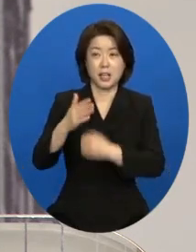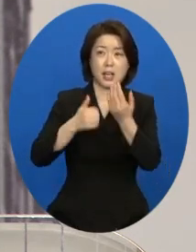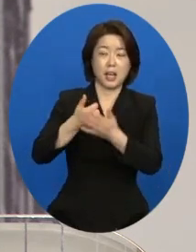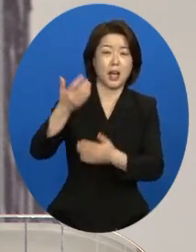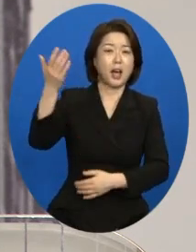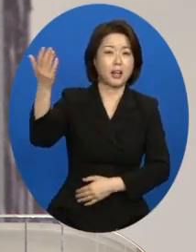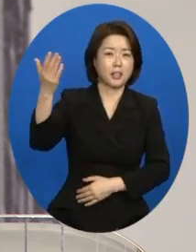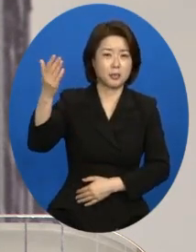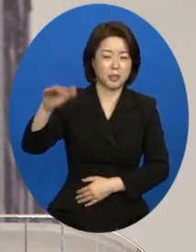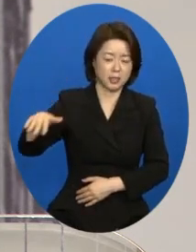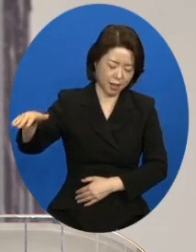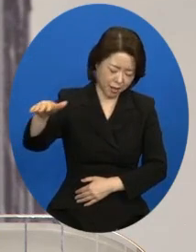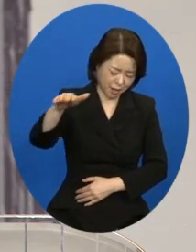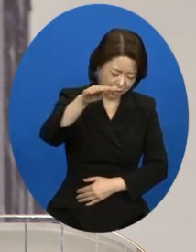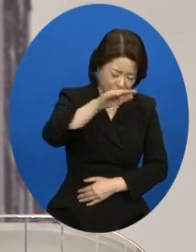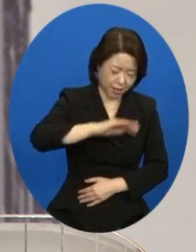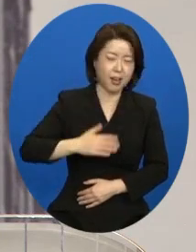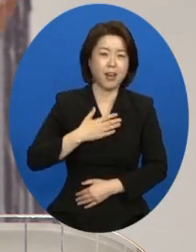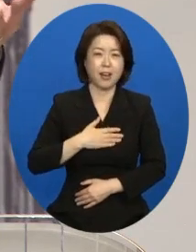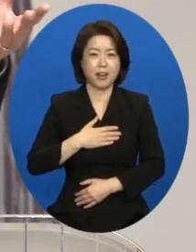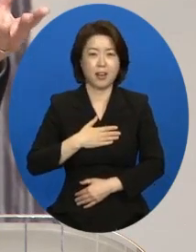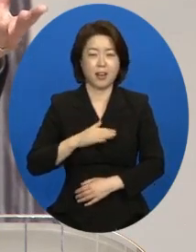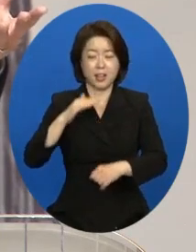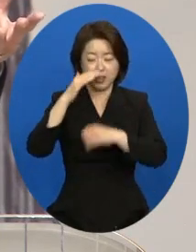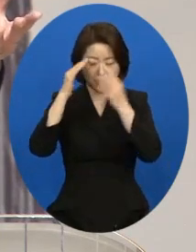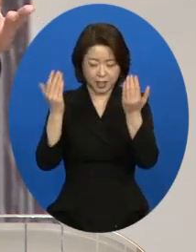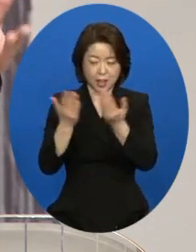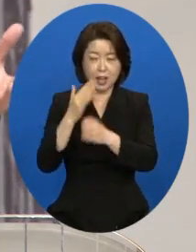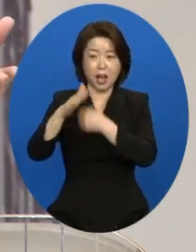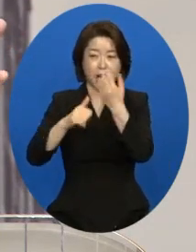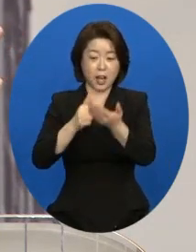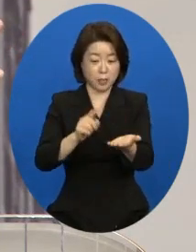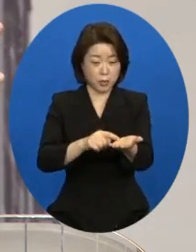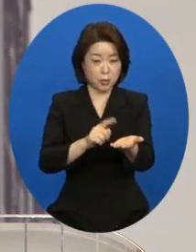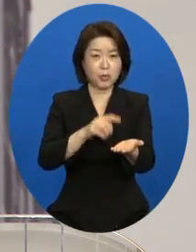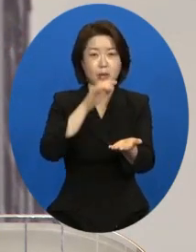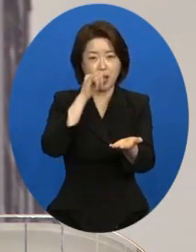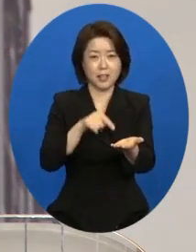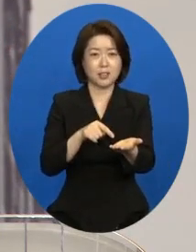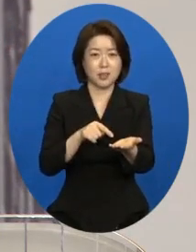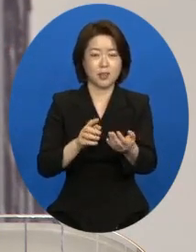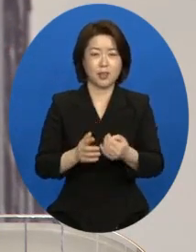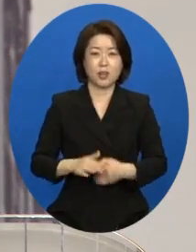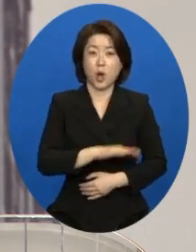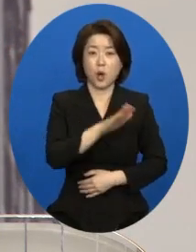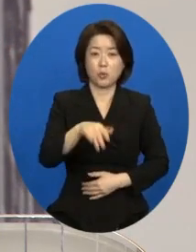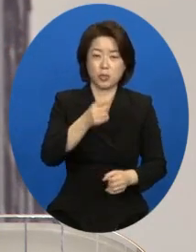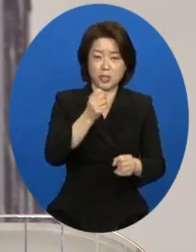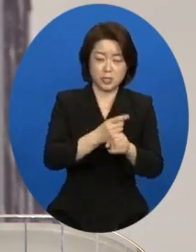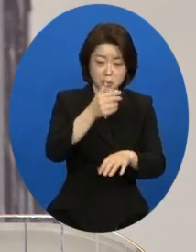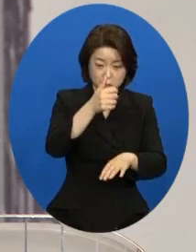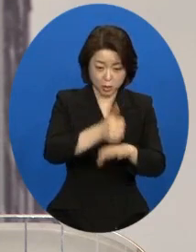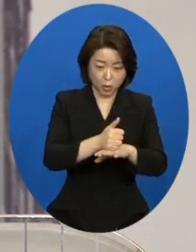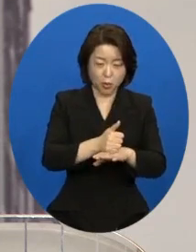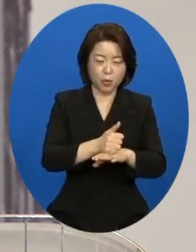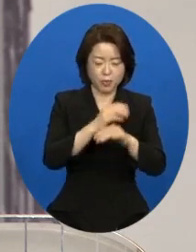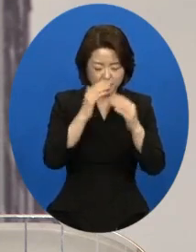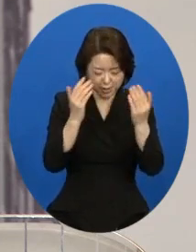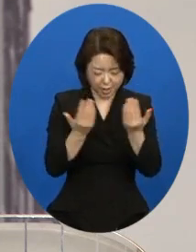하나님이 다 아시는데, 다 하나님 손 안에 있는데 우리는 이미 결론을 알고